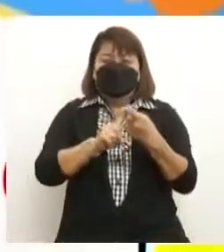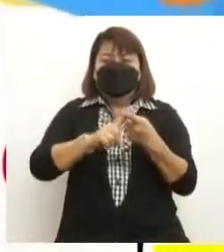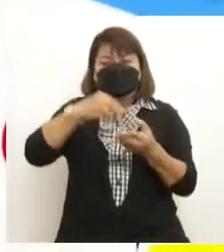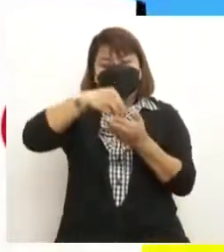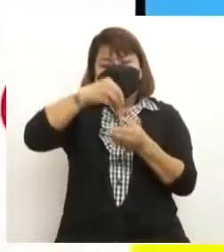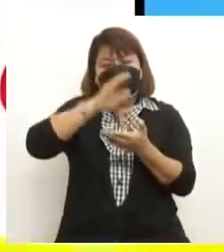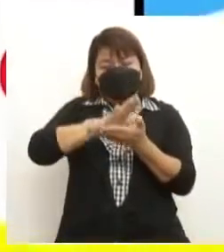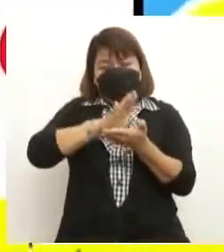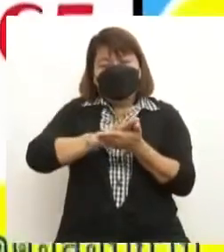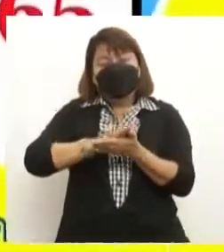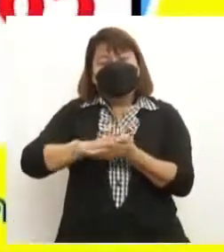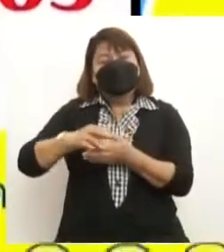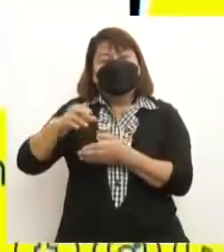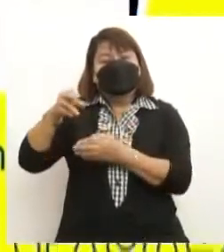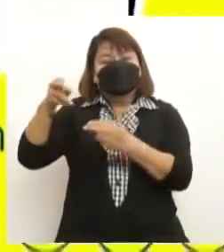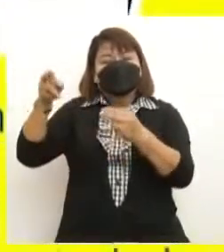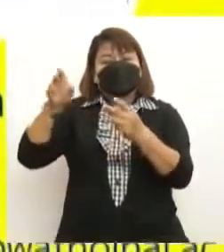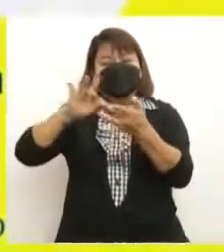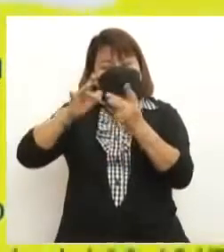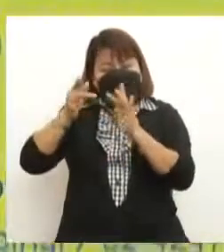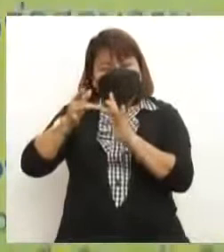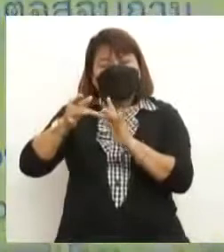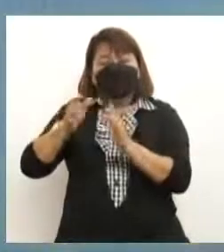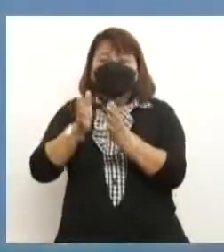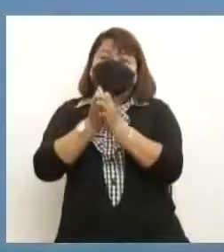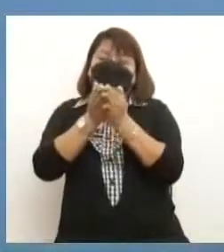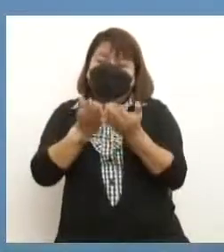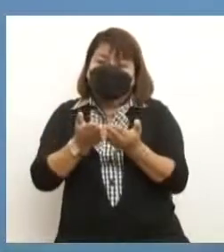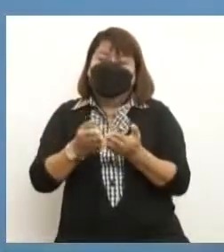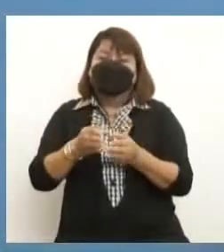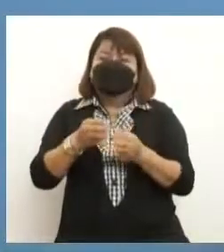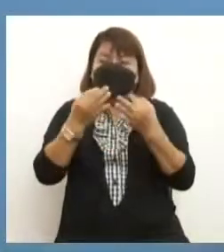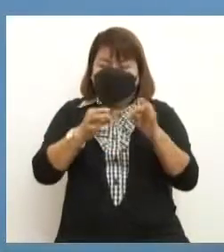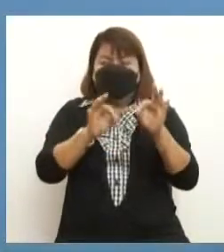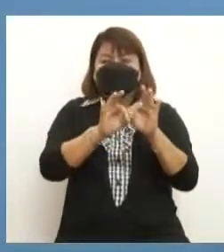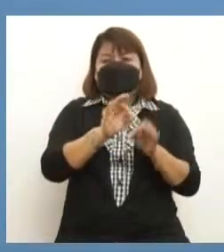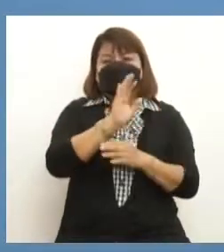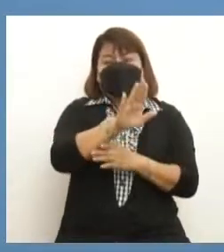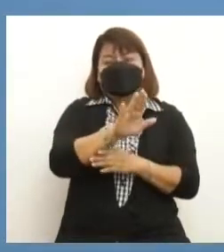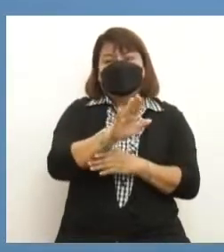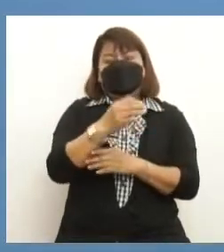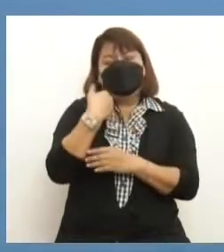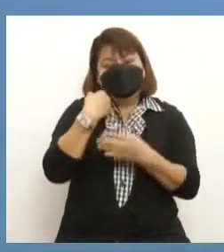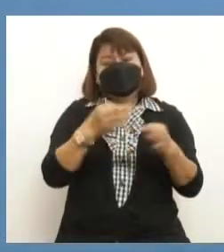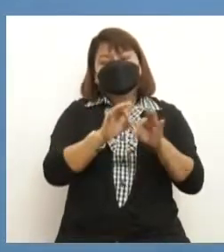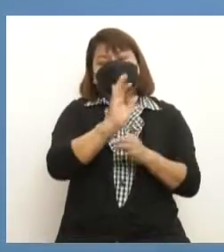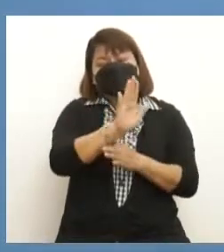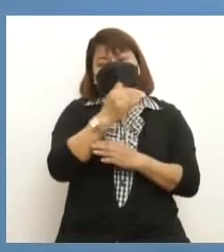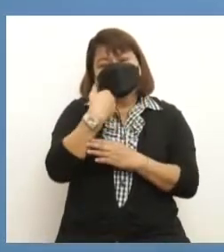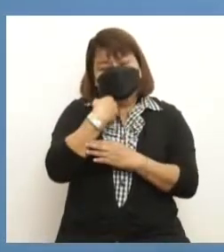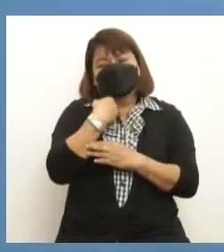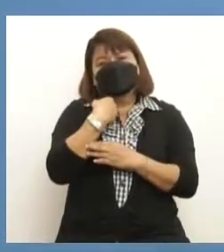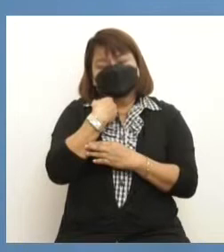ไลน์ออนดีมานด์และออนแฮนด์ค่ะหลักการสำคัญของ DP2 Square Model นะคะทั้งนี้เพื่อให้ส